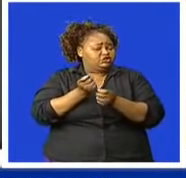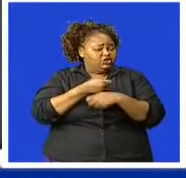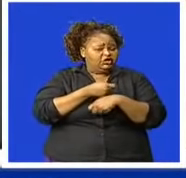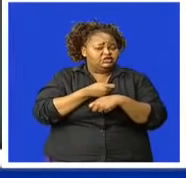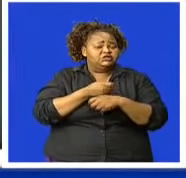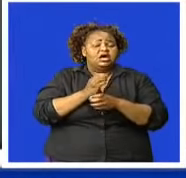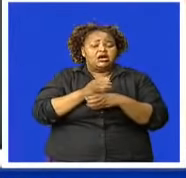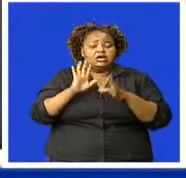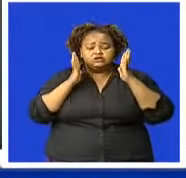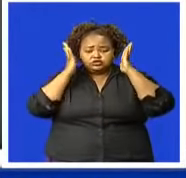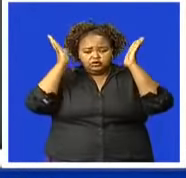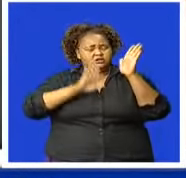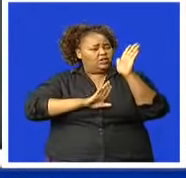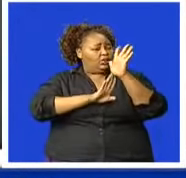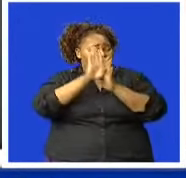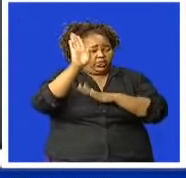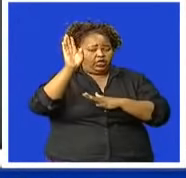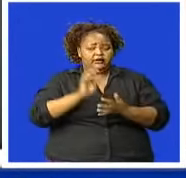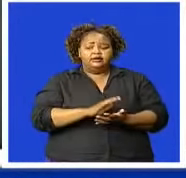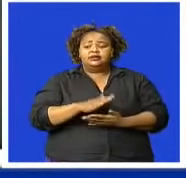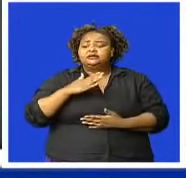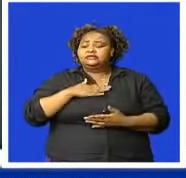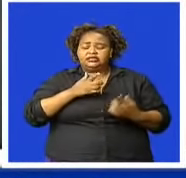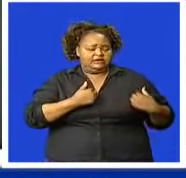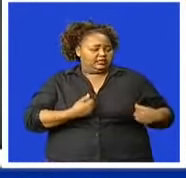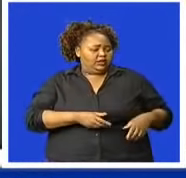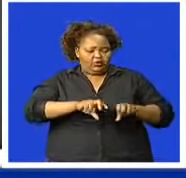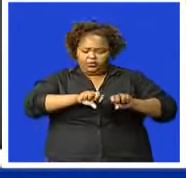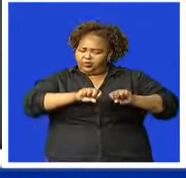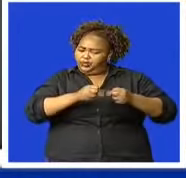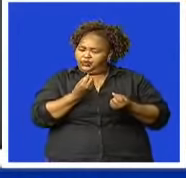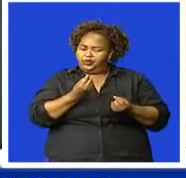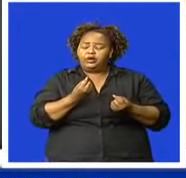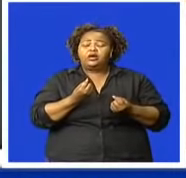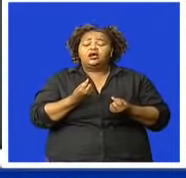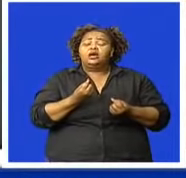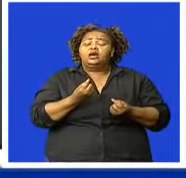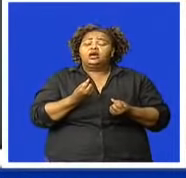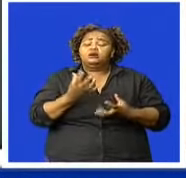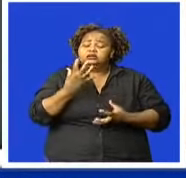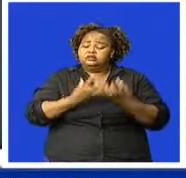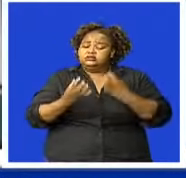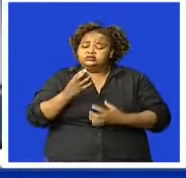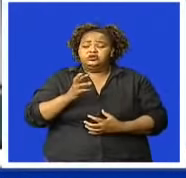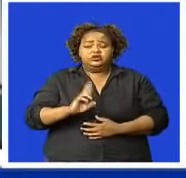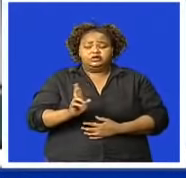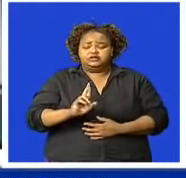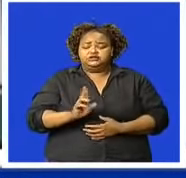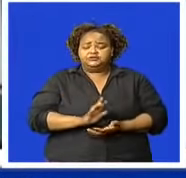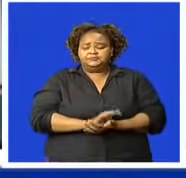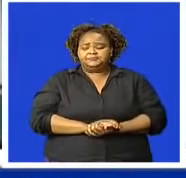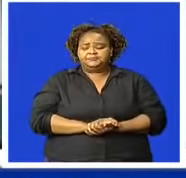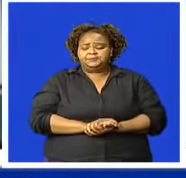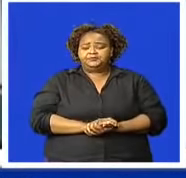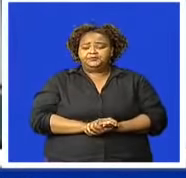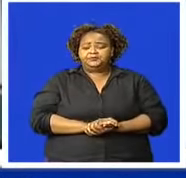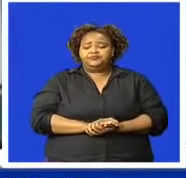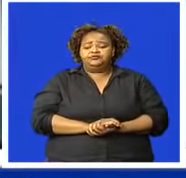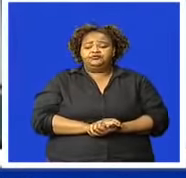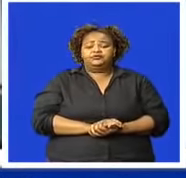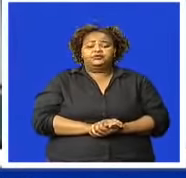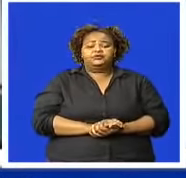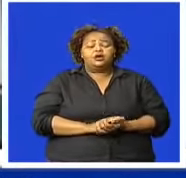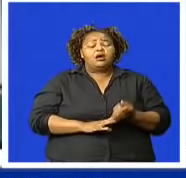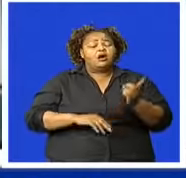ehlume bafana bengosi awu siyakhala sishiselwa futhi angathi ukuthi siba sesisele balance daba yini. Dokotela Vincent Mhlanga ubekwe